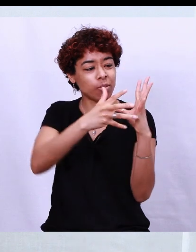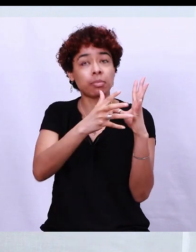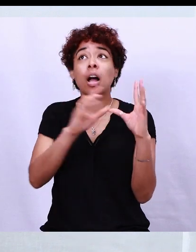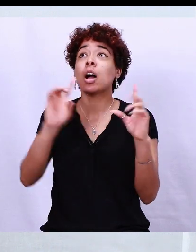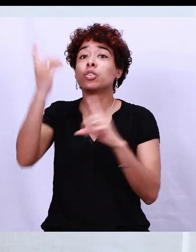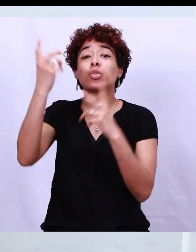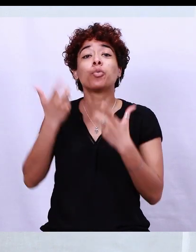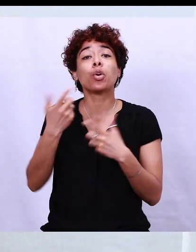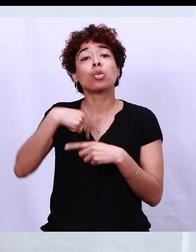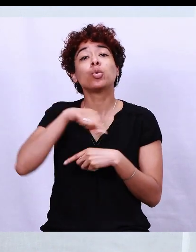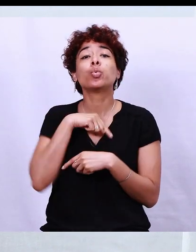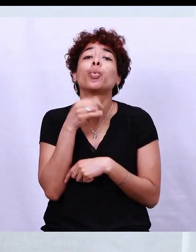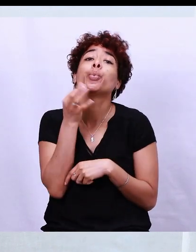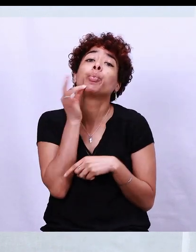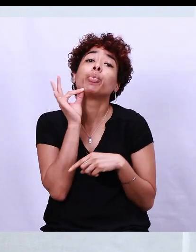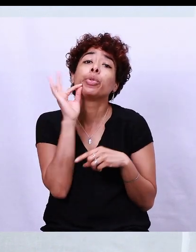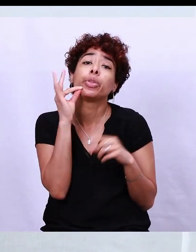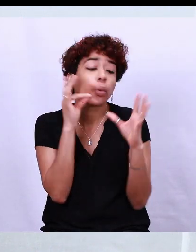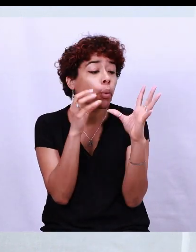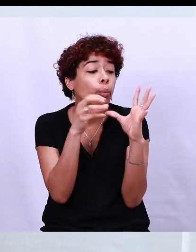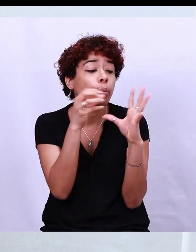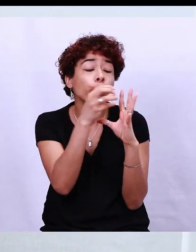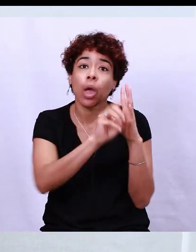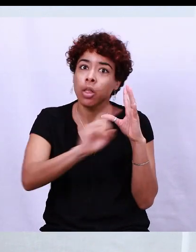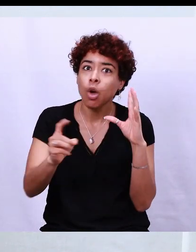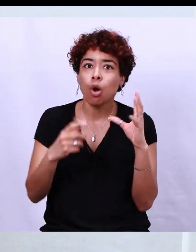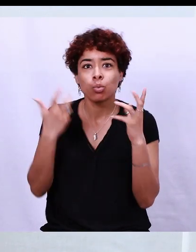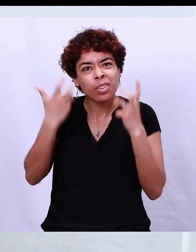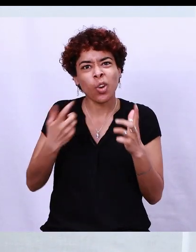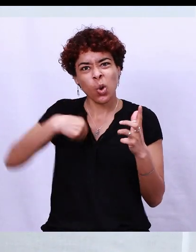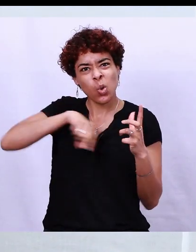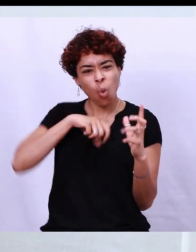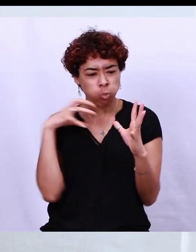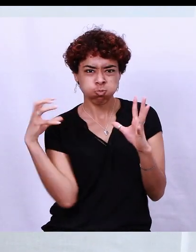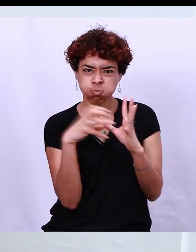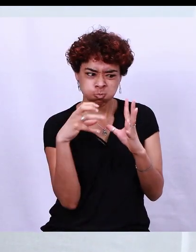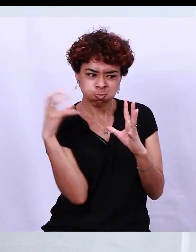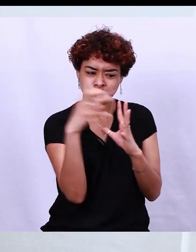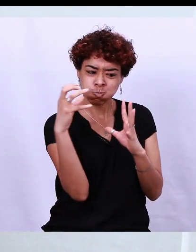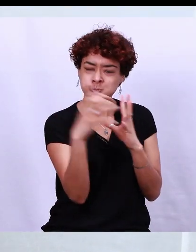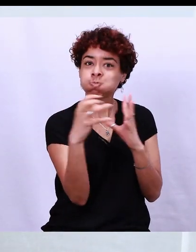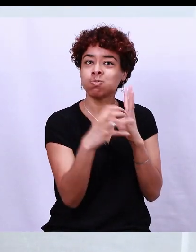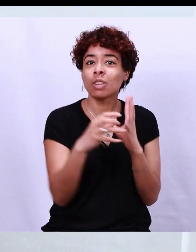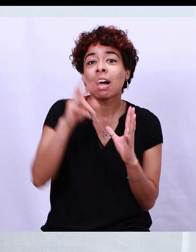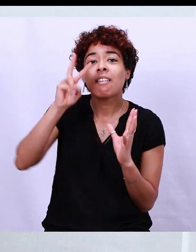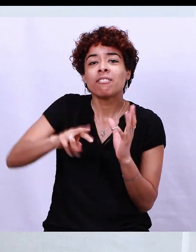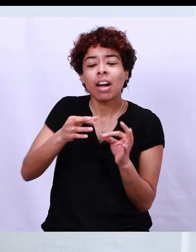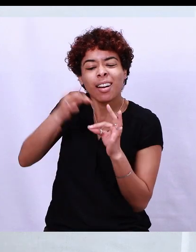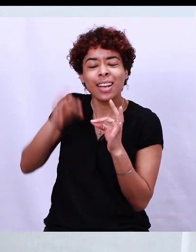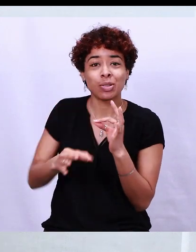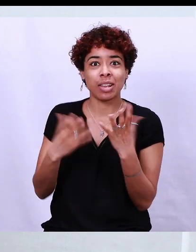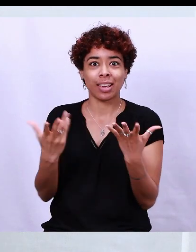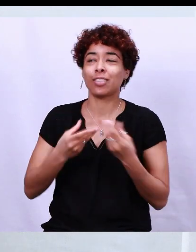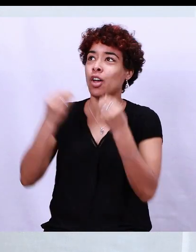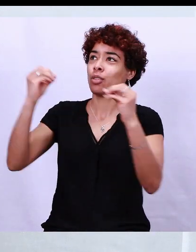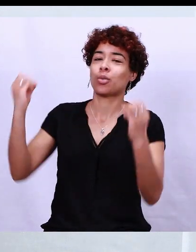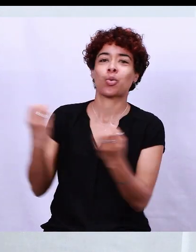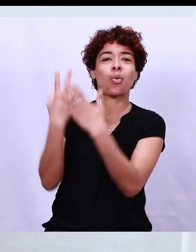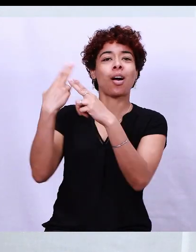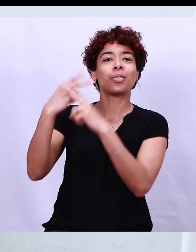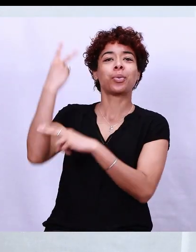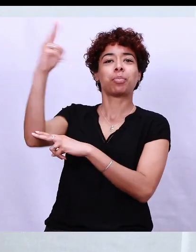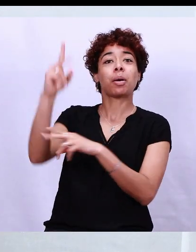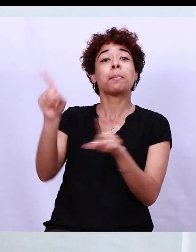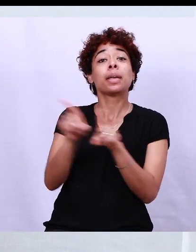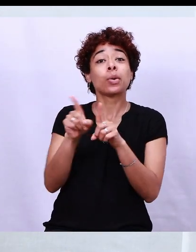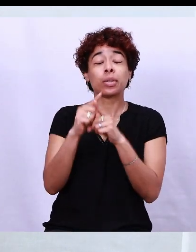nous, c'est pas juste un petit peu de raisins. Ce qu'il attend de nous, c'est beaucoup de raisins. En fait, un vrai résultat, qui va honorer son nom, mais qui va